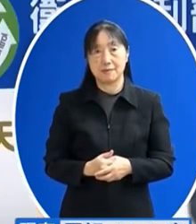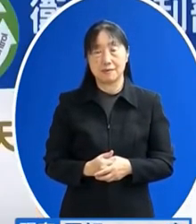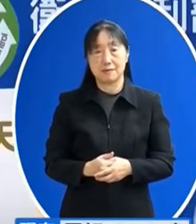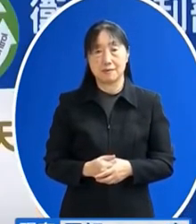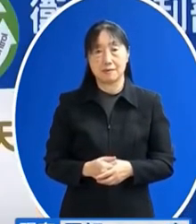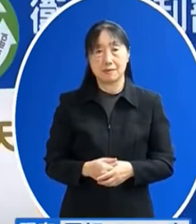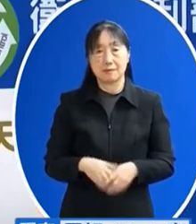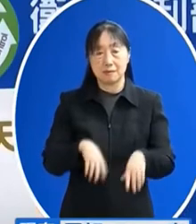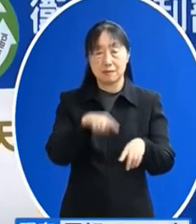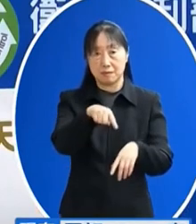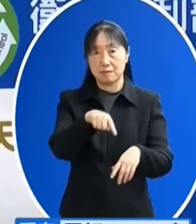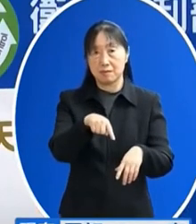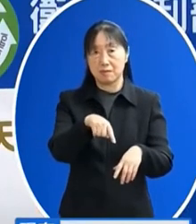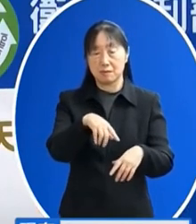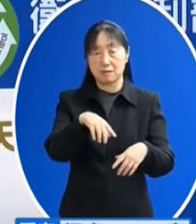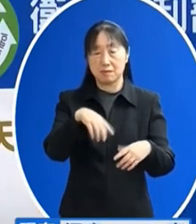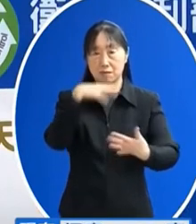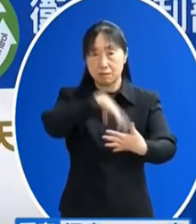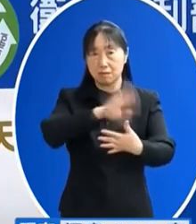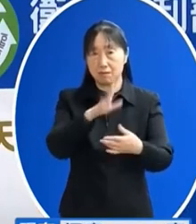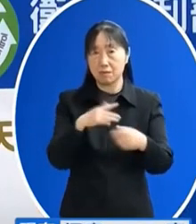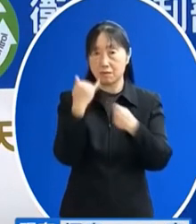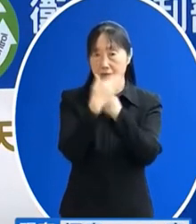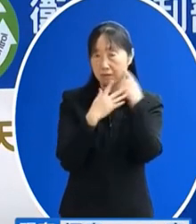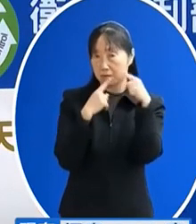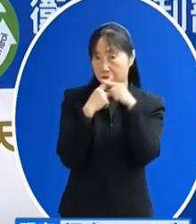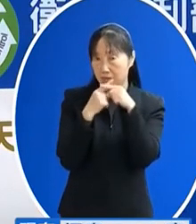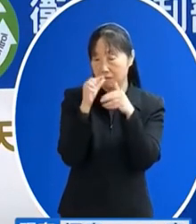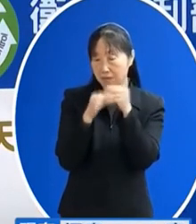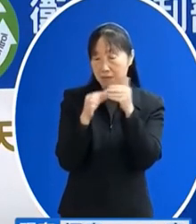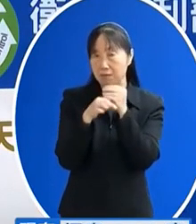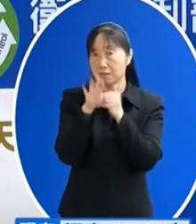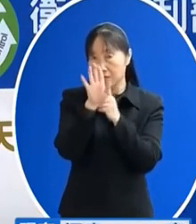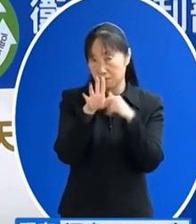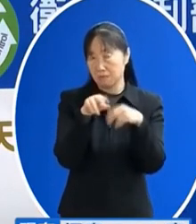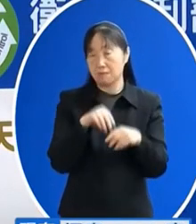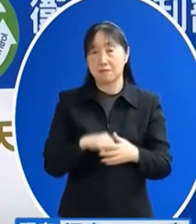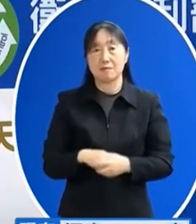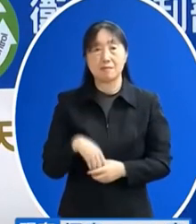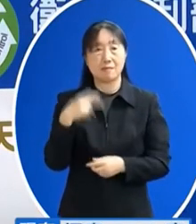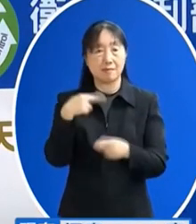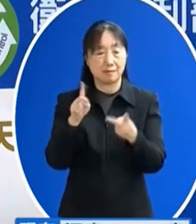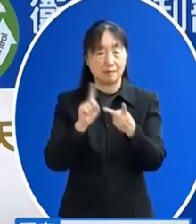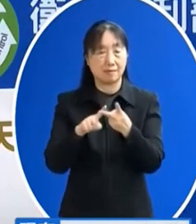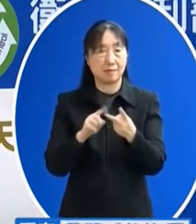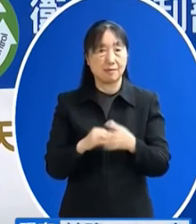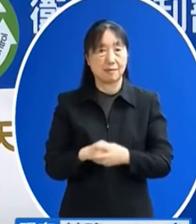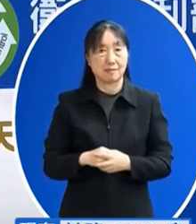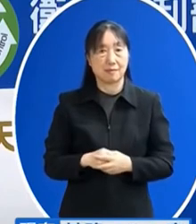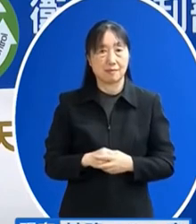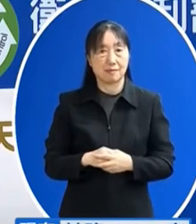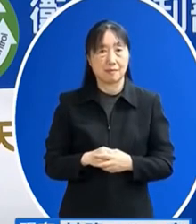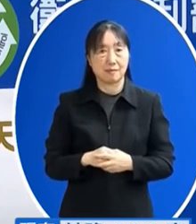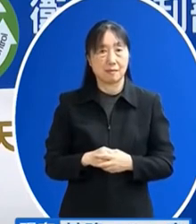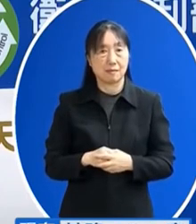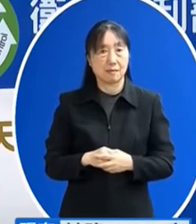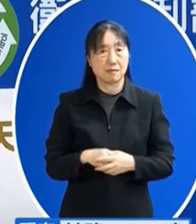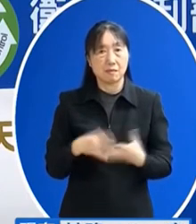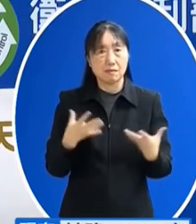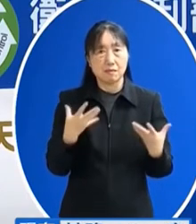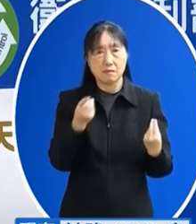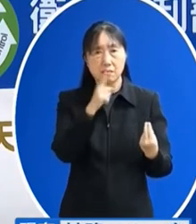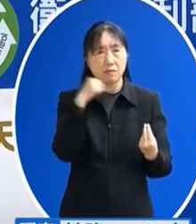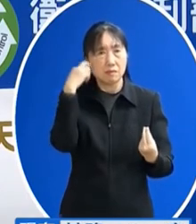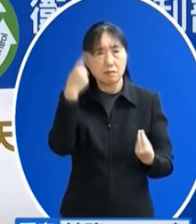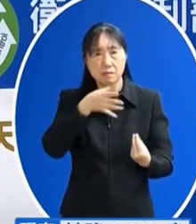哦，第一个这有牵涉到一些保密的协定了哈，那第二个就是在这没有什么扼